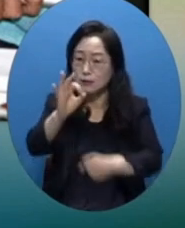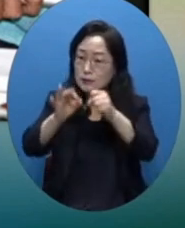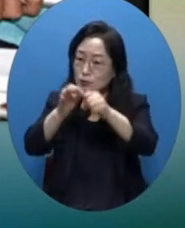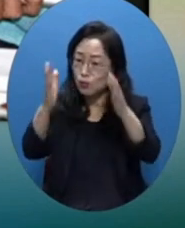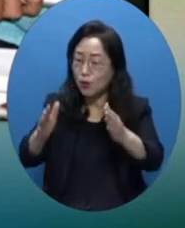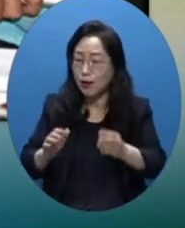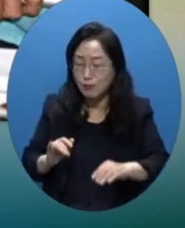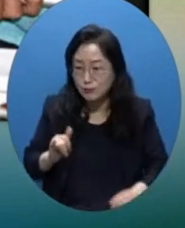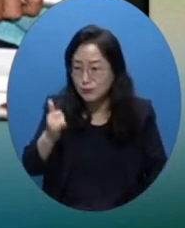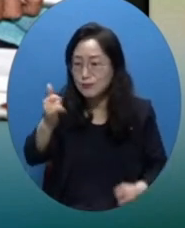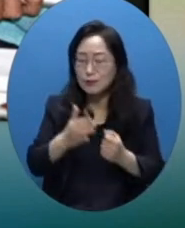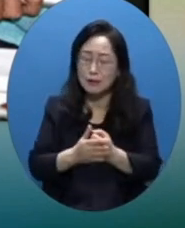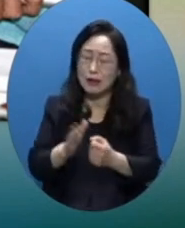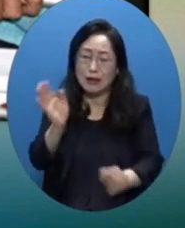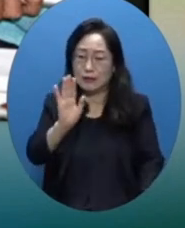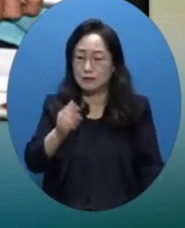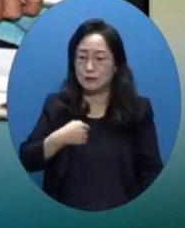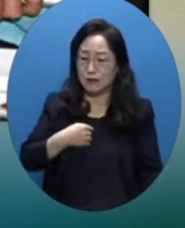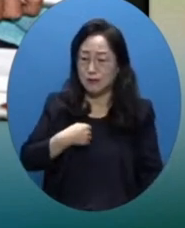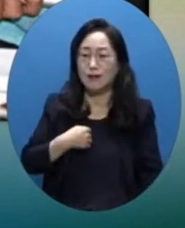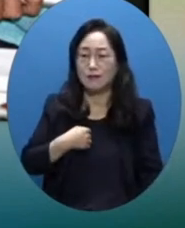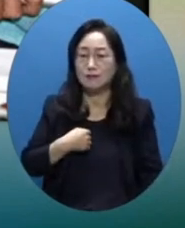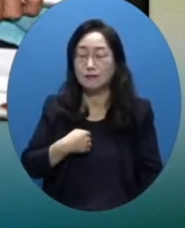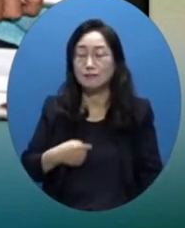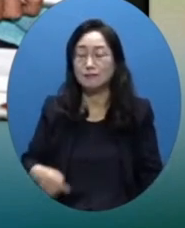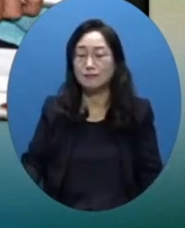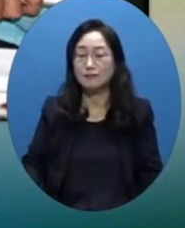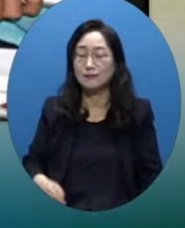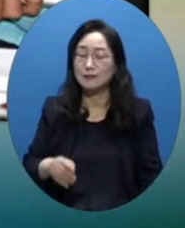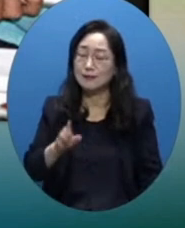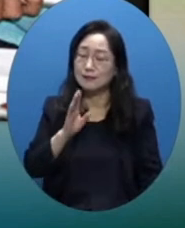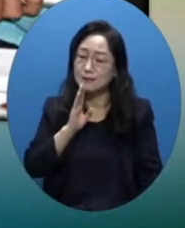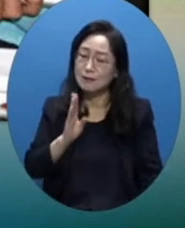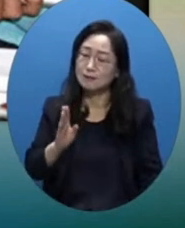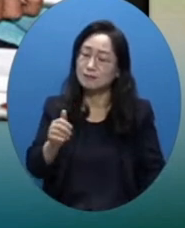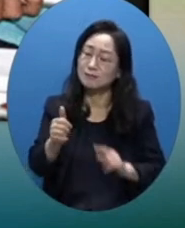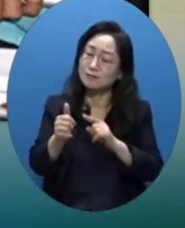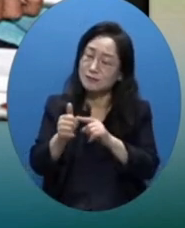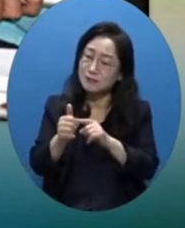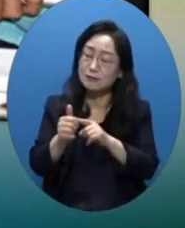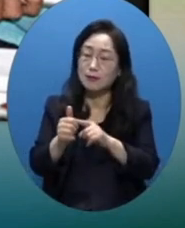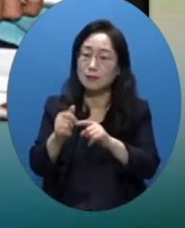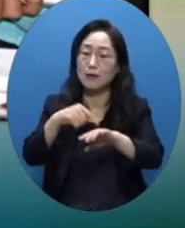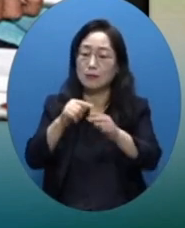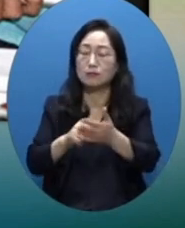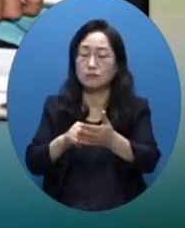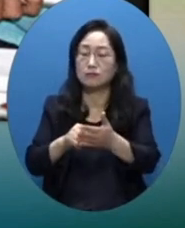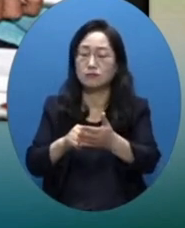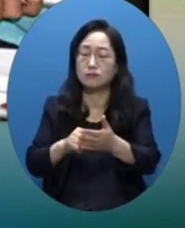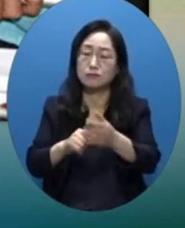했으니까 나는 내가 마음 정한 대로